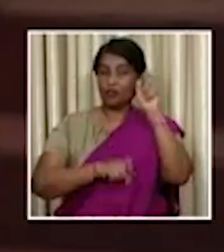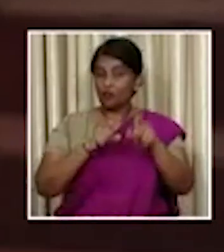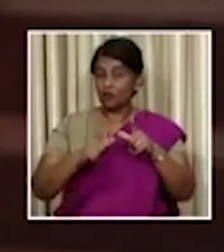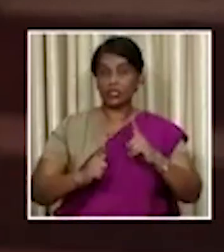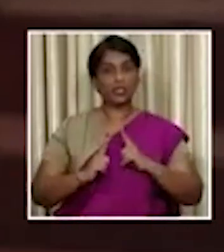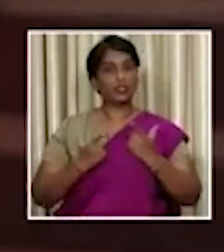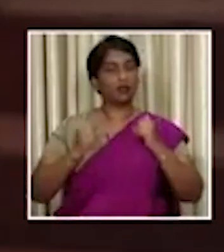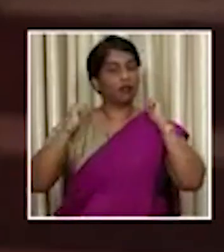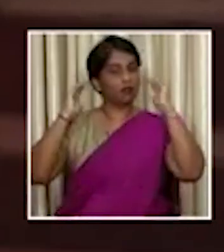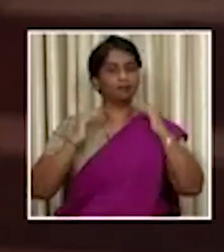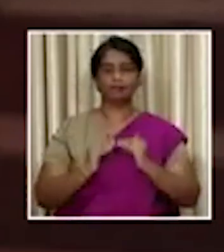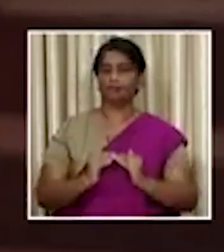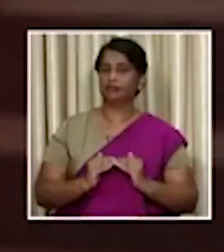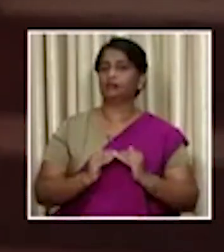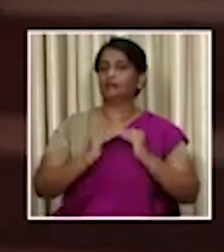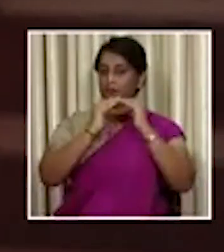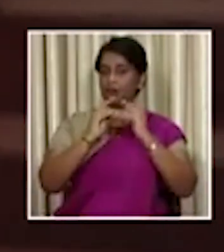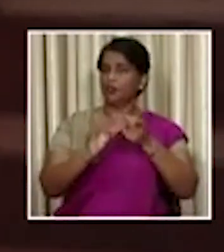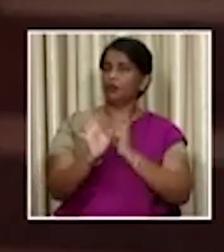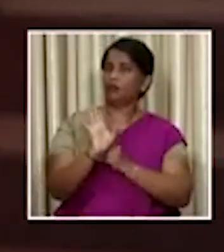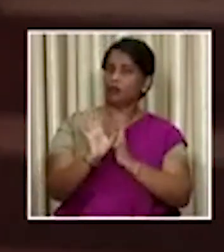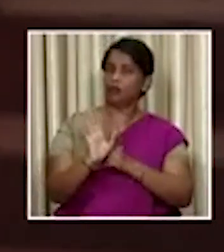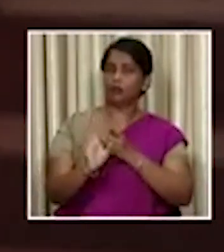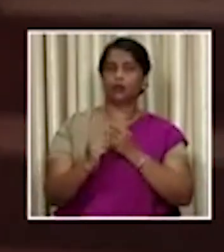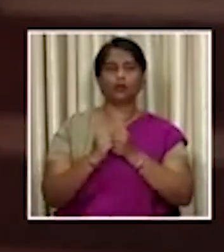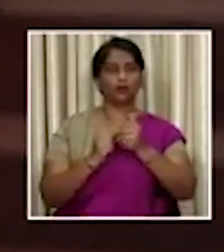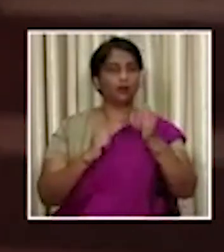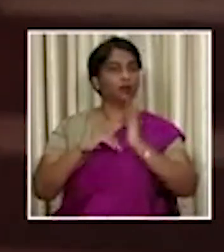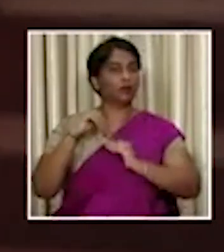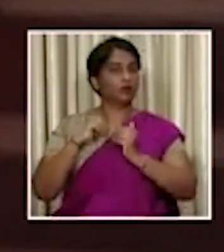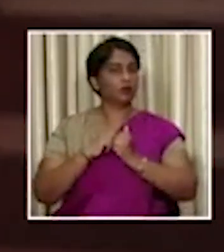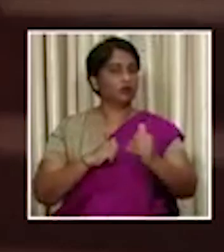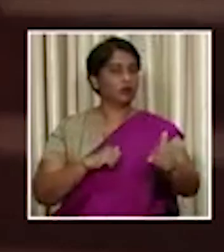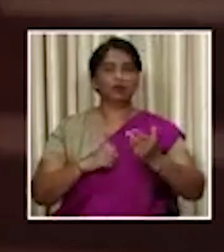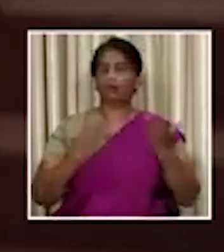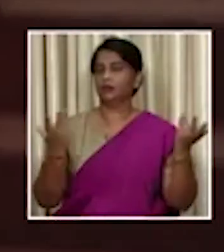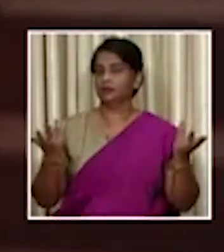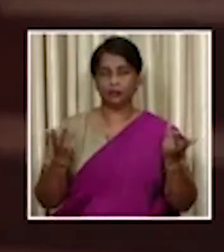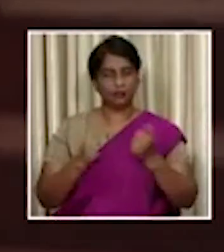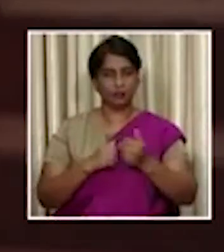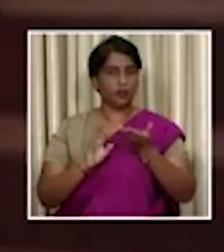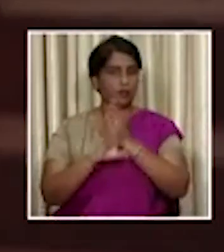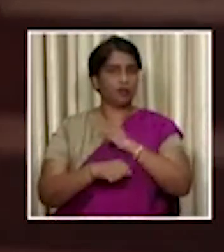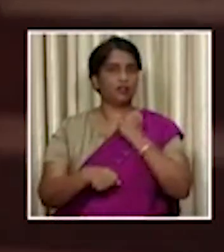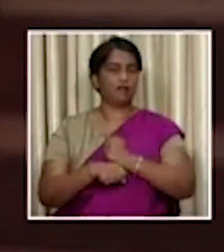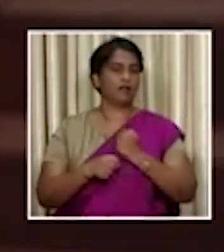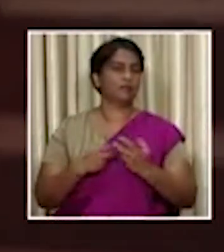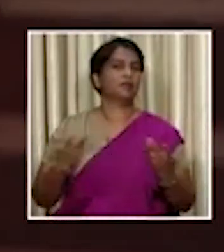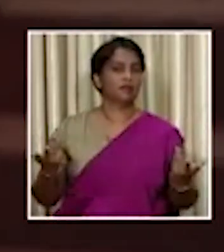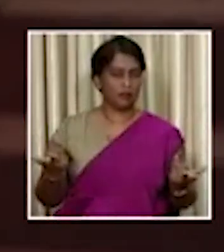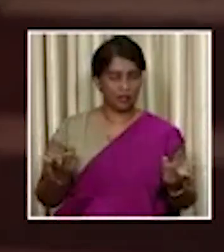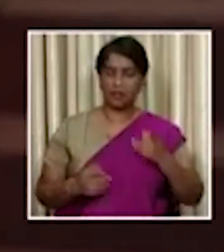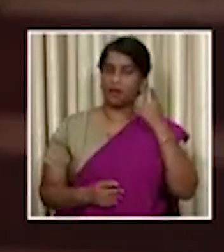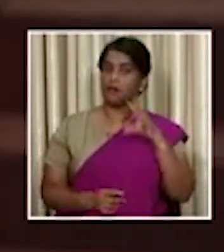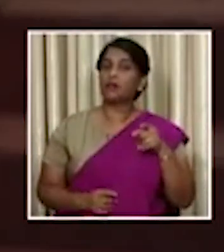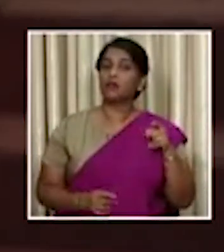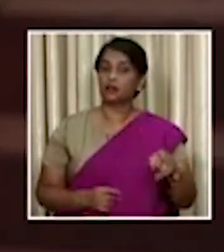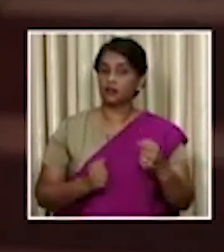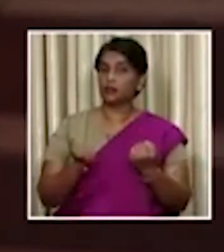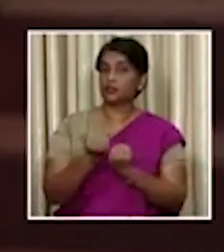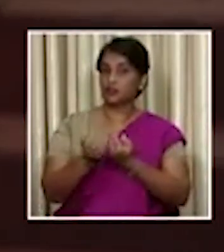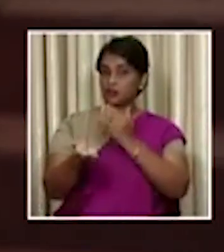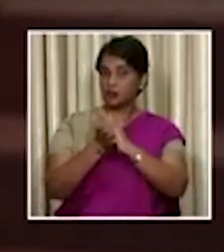பணத்தை சமர்ப்பிப்பது அவசியம் கட்சித் தலைவர்கள் கூட்டத்தில் தெரிவித்த இணக்கப்பாட்டுக்கு இணங்கவே நிலையற்கட்டளையை இடைநிறுத்தி அதன் சபையில்